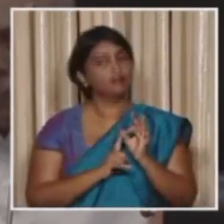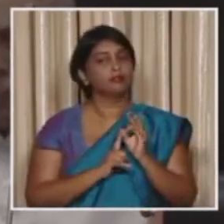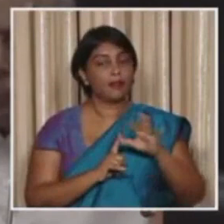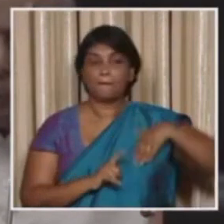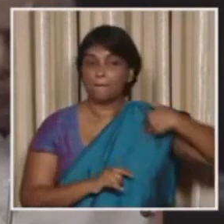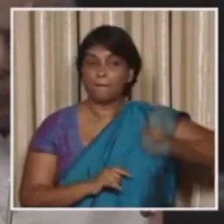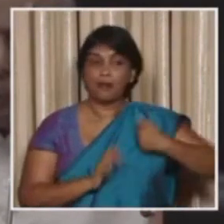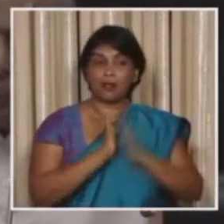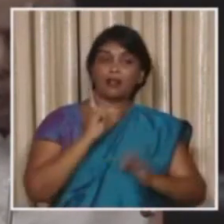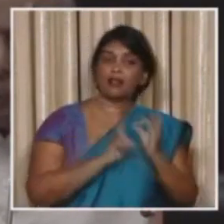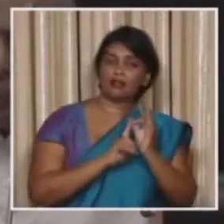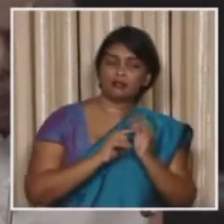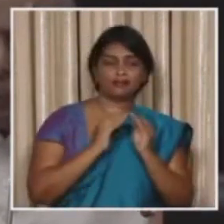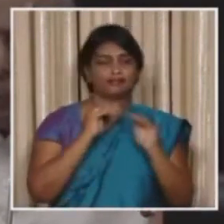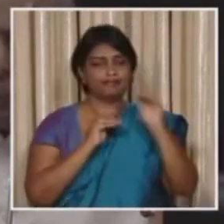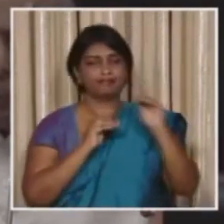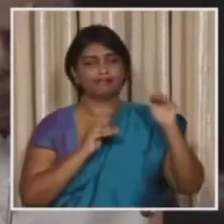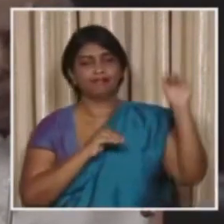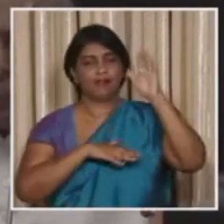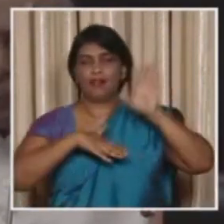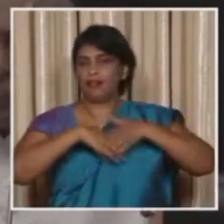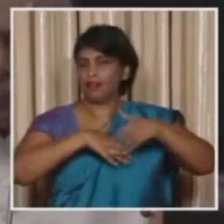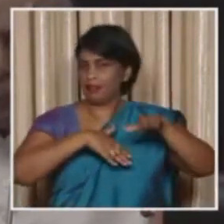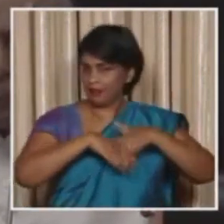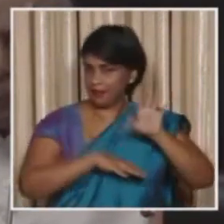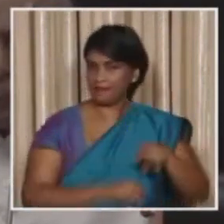ඇමති ධුරය දක්වා විවිධ තනතුරු දරා ඇත.